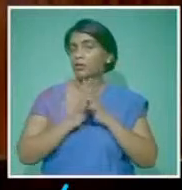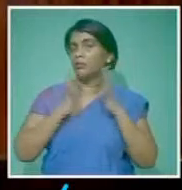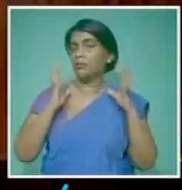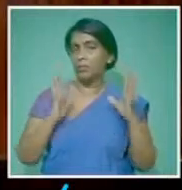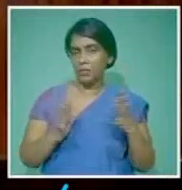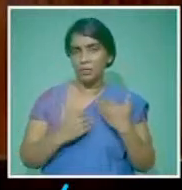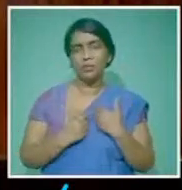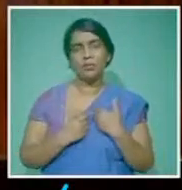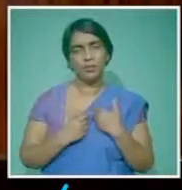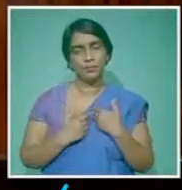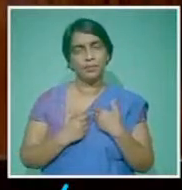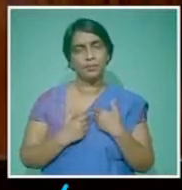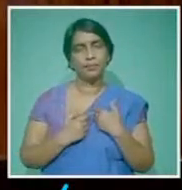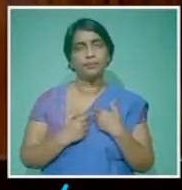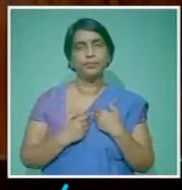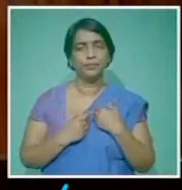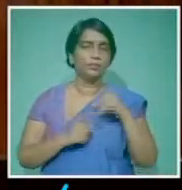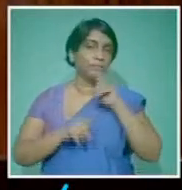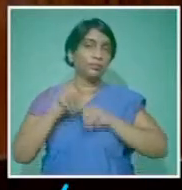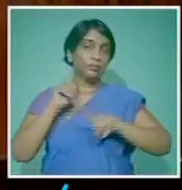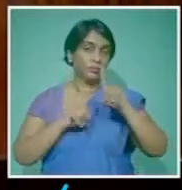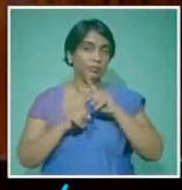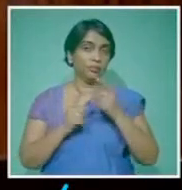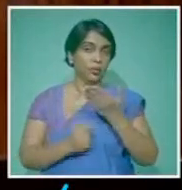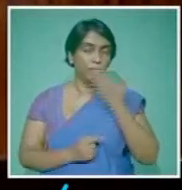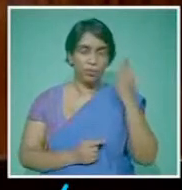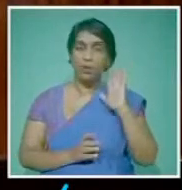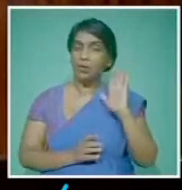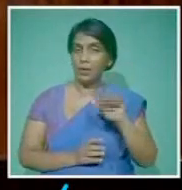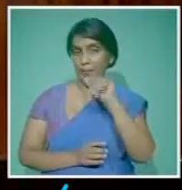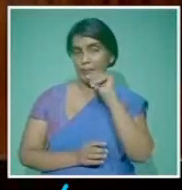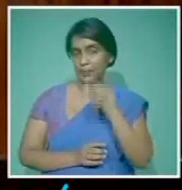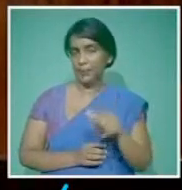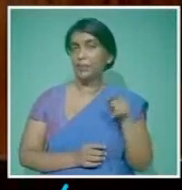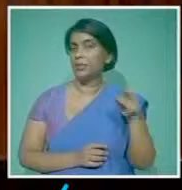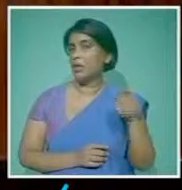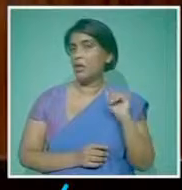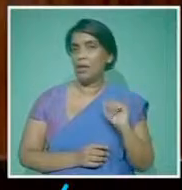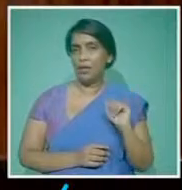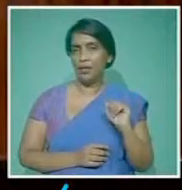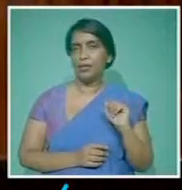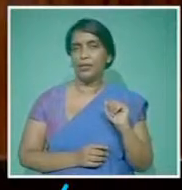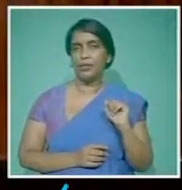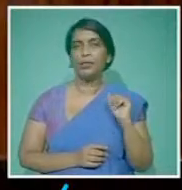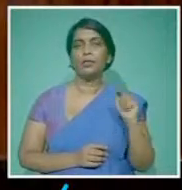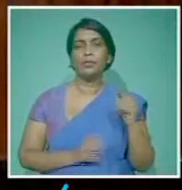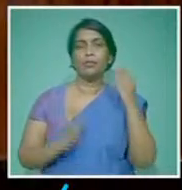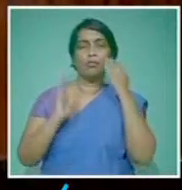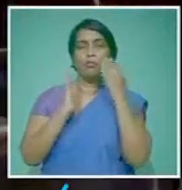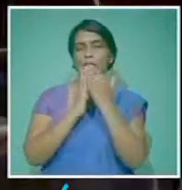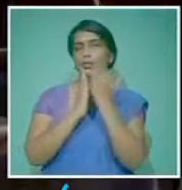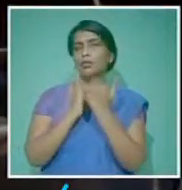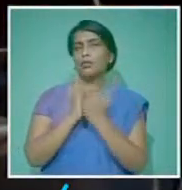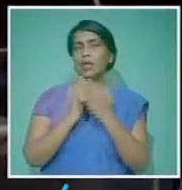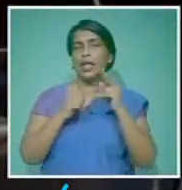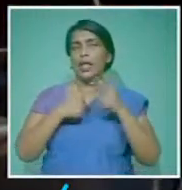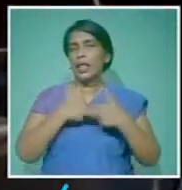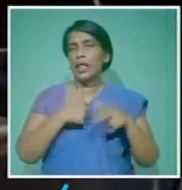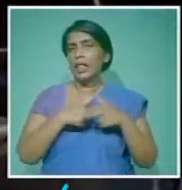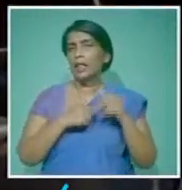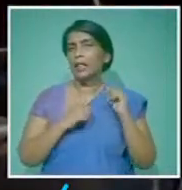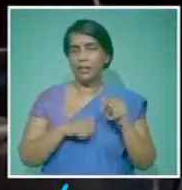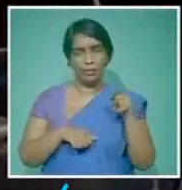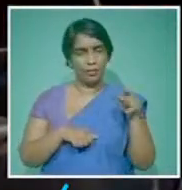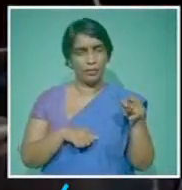අපිට සාකච්ඡා කරන්න පුළුවන් ඇත්ත වශයෙන්ම මොකද්ද මොන තත්වයන් තුලද මොන හේතුන් නිසාද